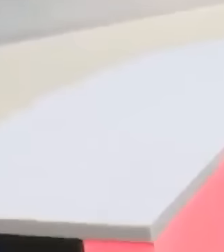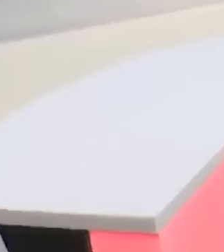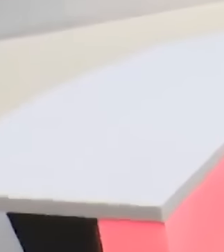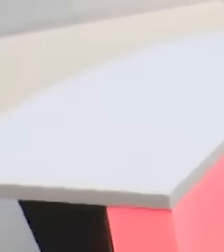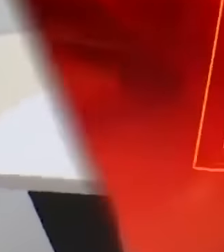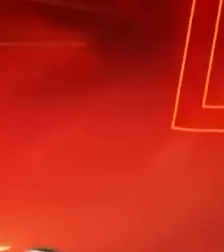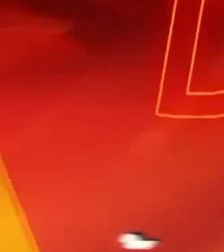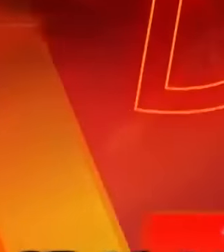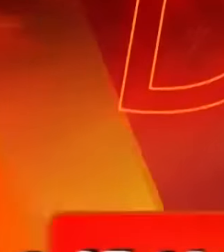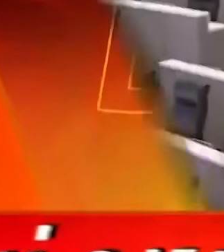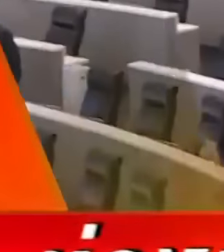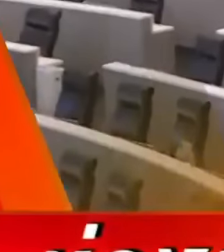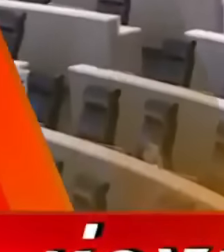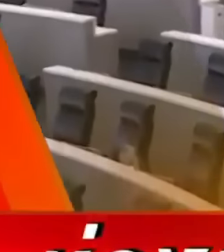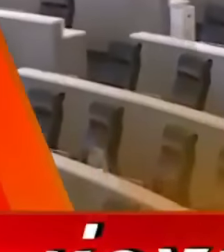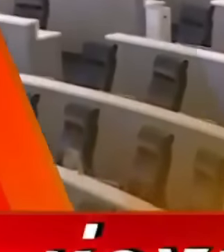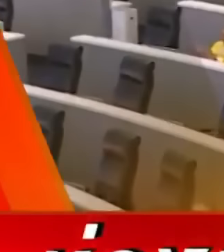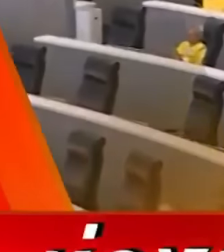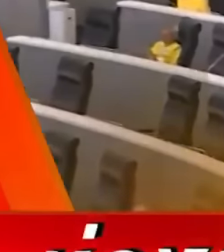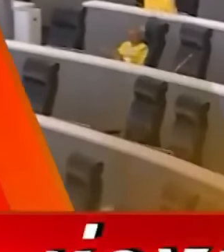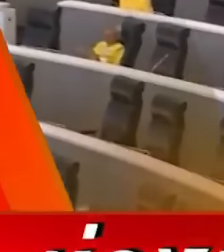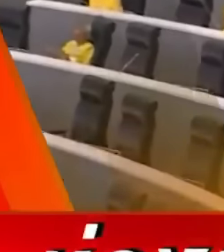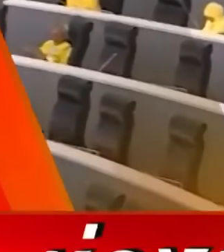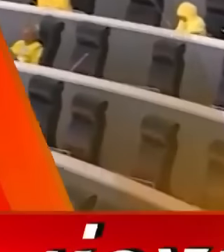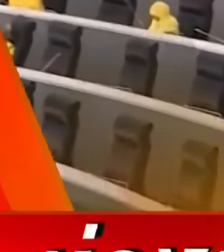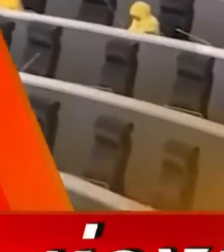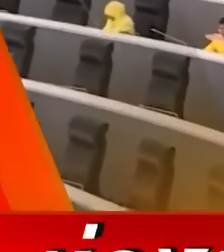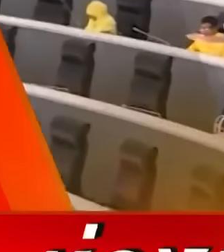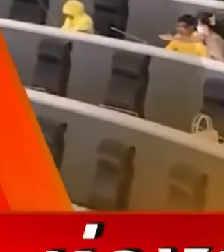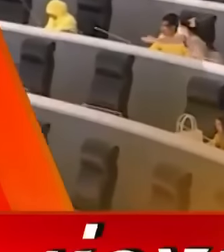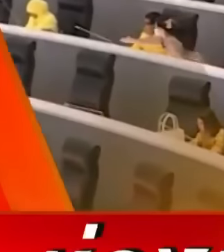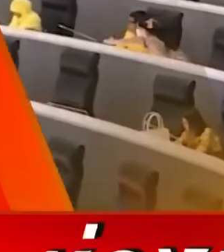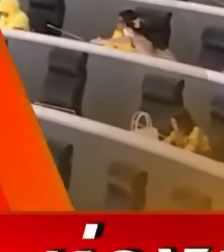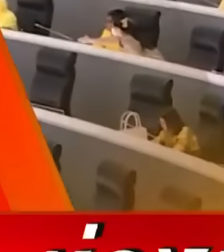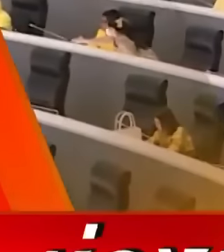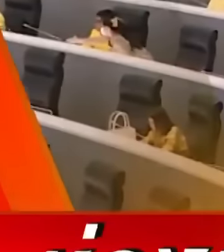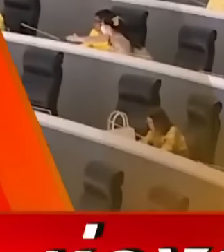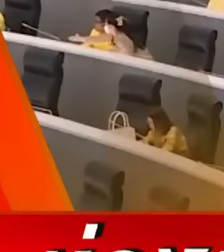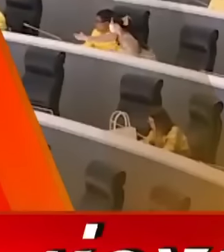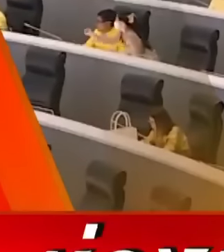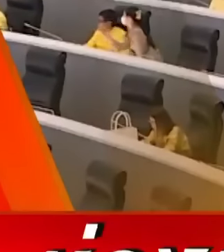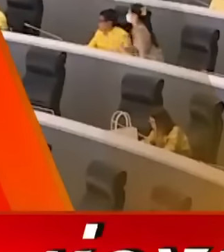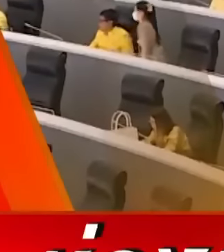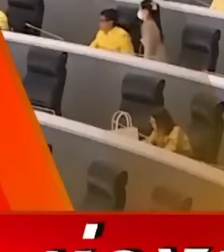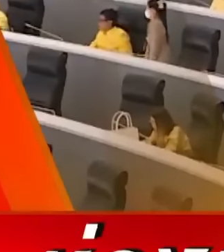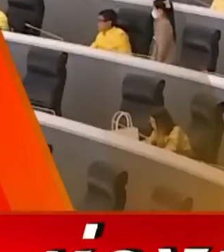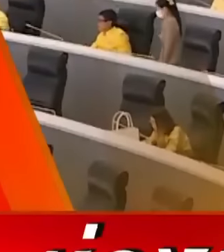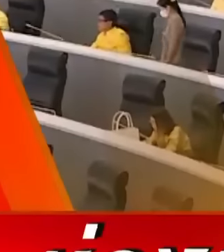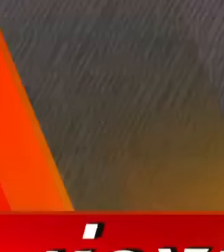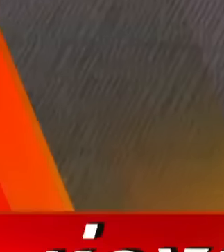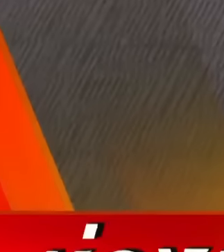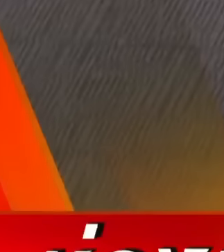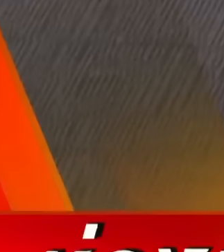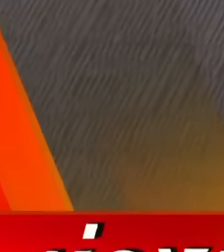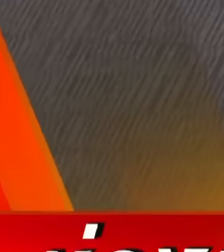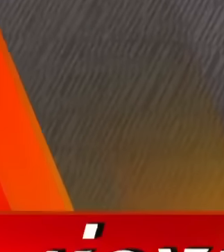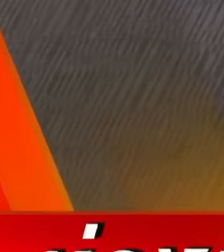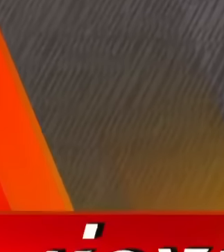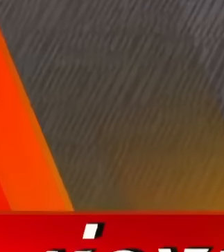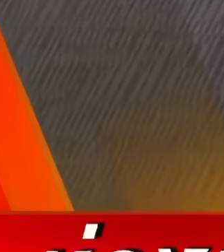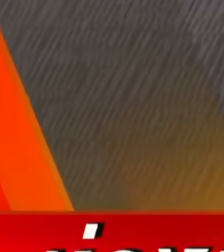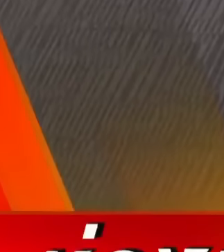านวุฒิสภาไปถึงไหนกันแล้วที่แน่ๆเสนอ3คนขึ้นชิงตำแหน่งช่วงนี้อยู่ระหว่างการเลือก